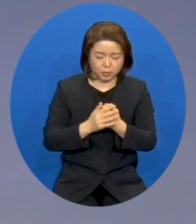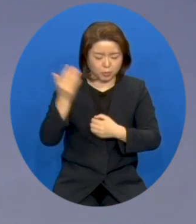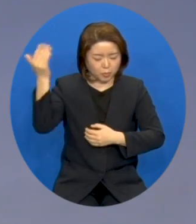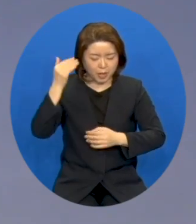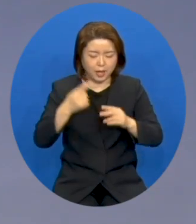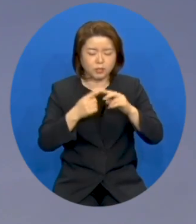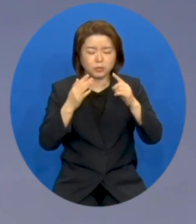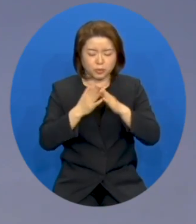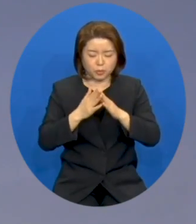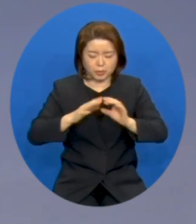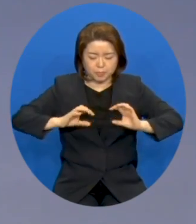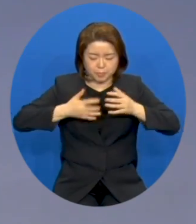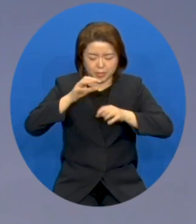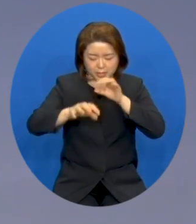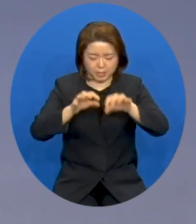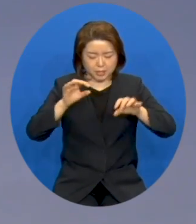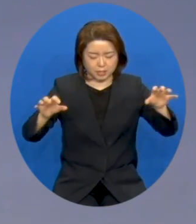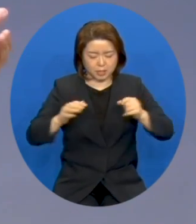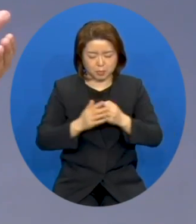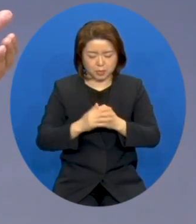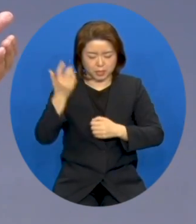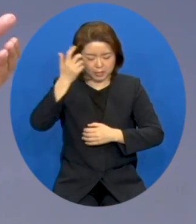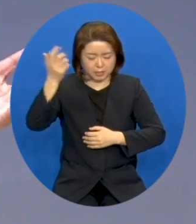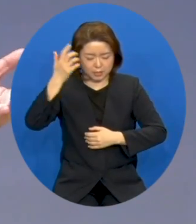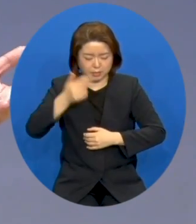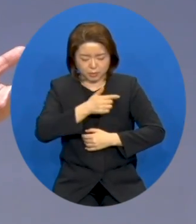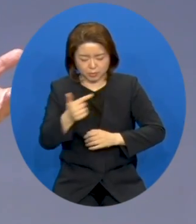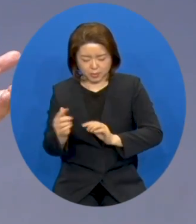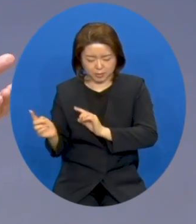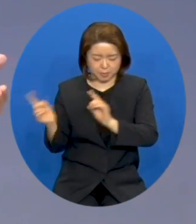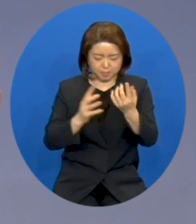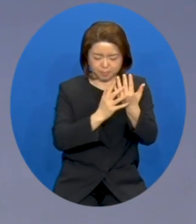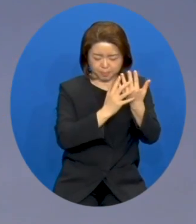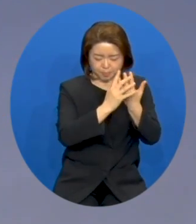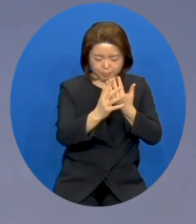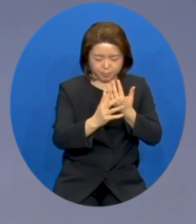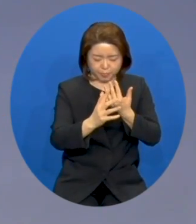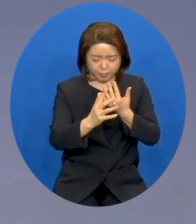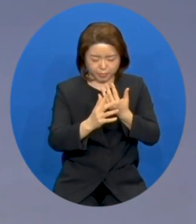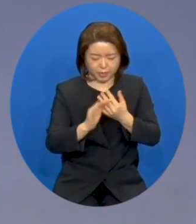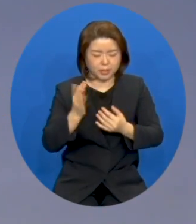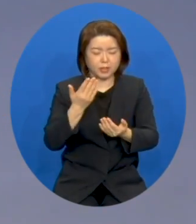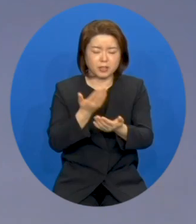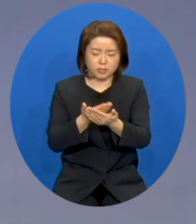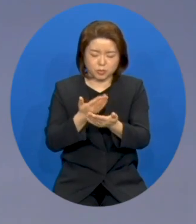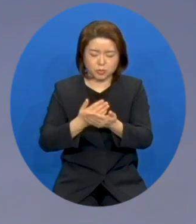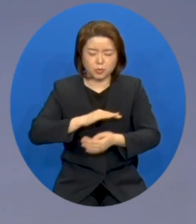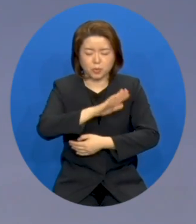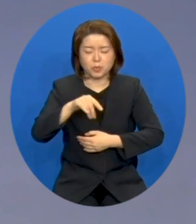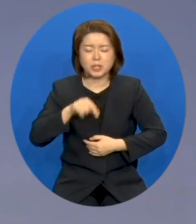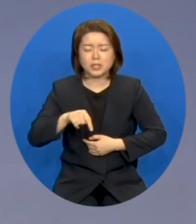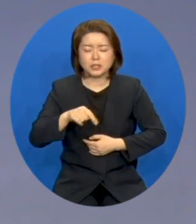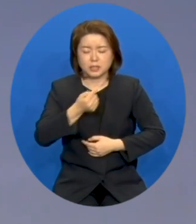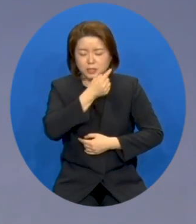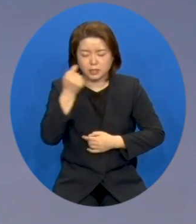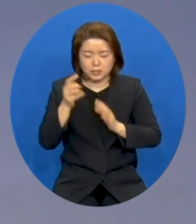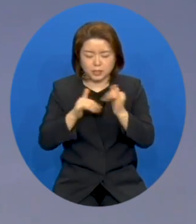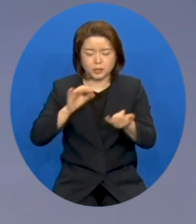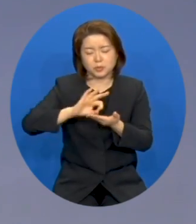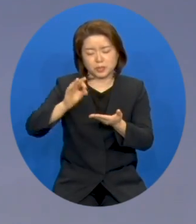한국교회와 세계 열방에 영적 대각성이 일어나는 해가 되게 하시고 우리를 그 증인으로